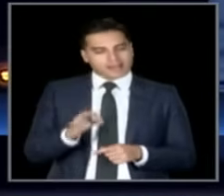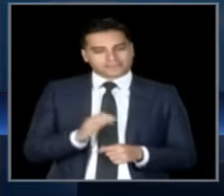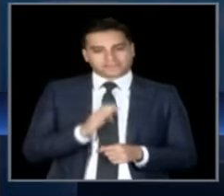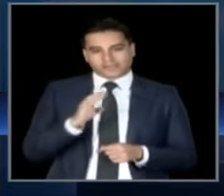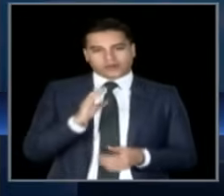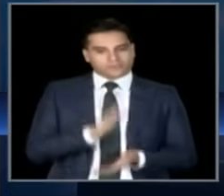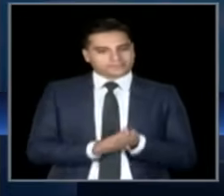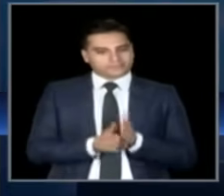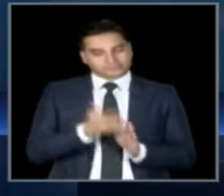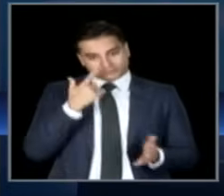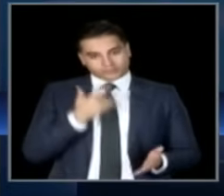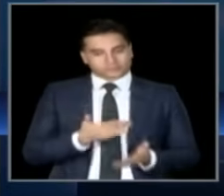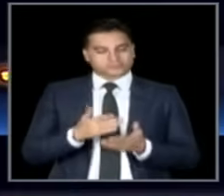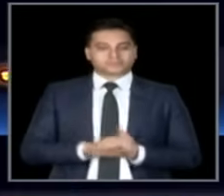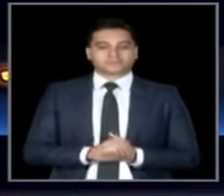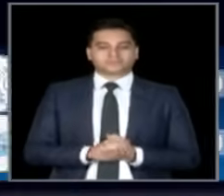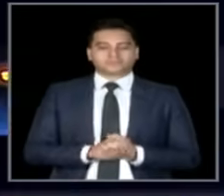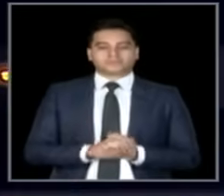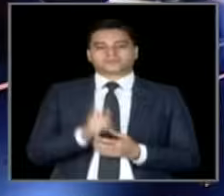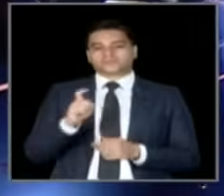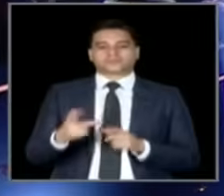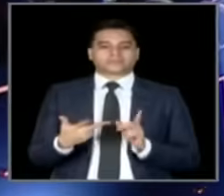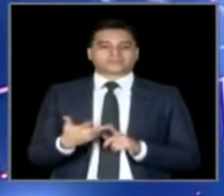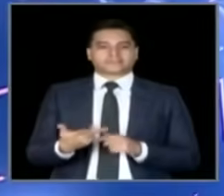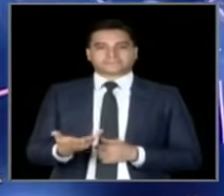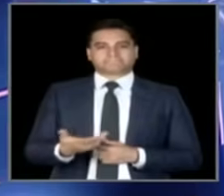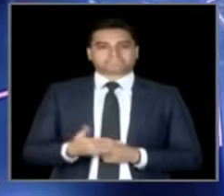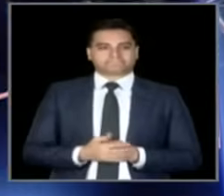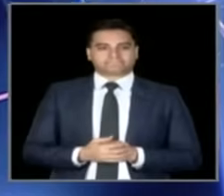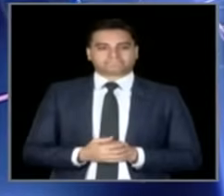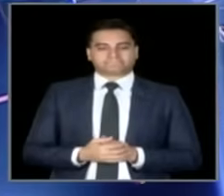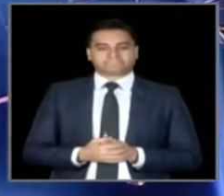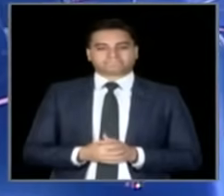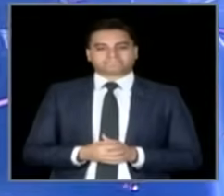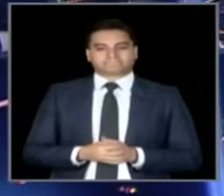اختيار غير الإجابة. السؤال الثالث